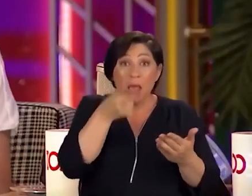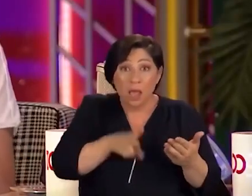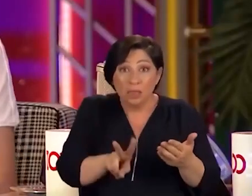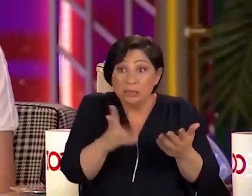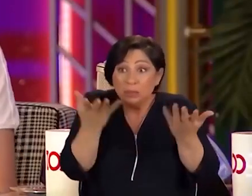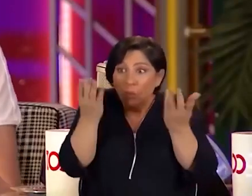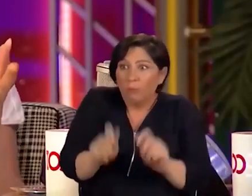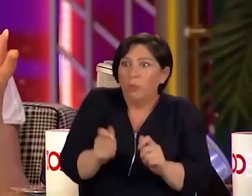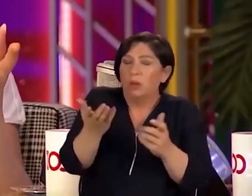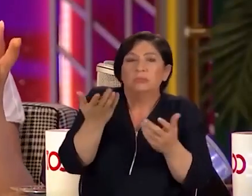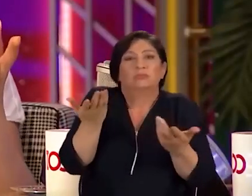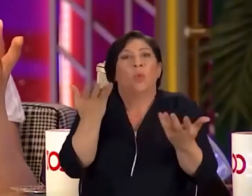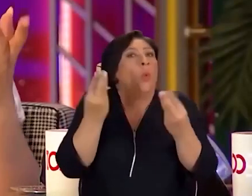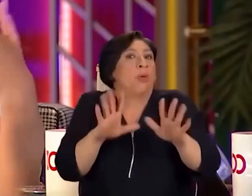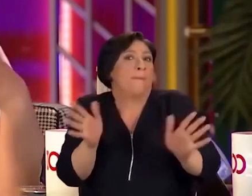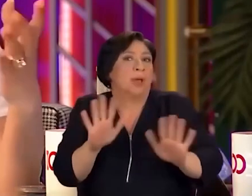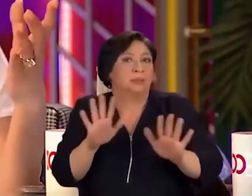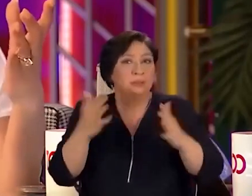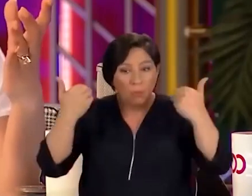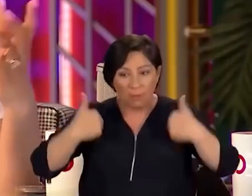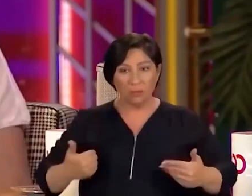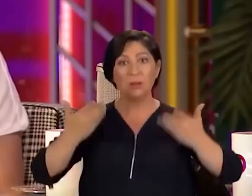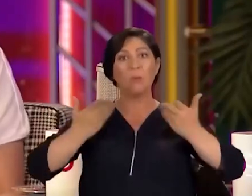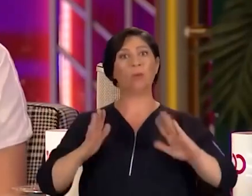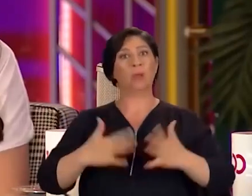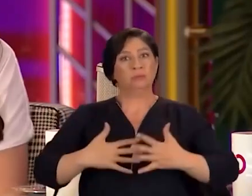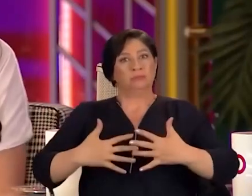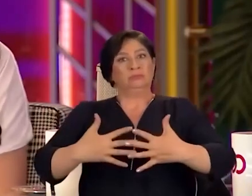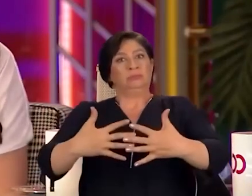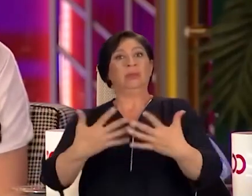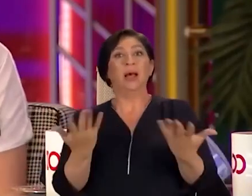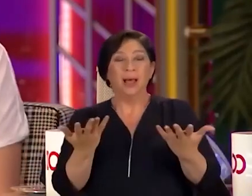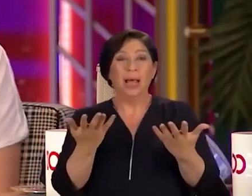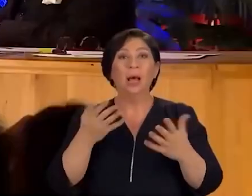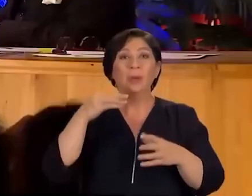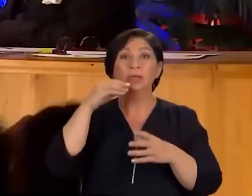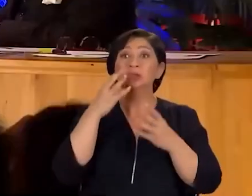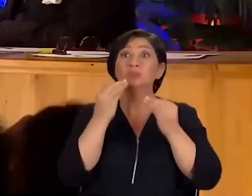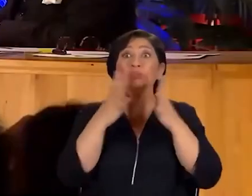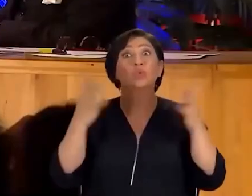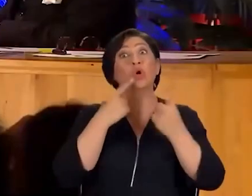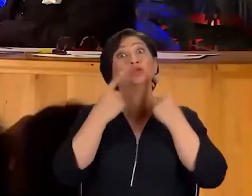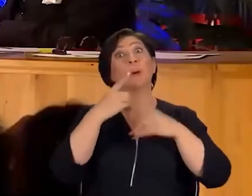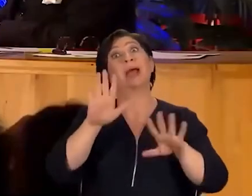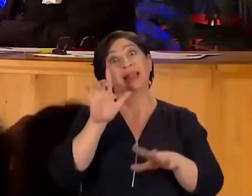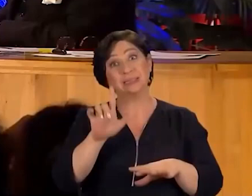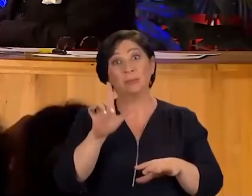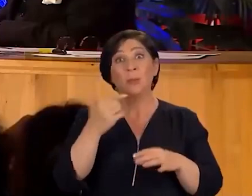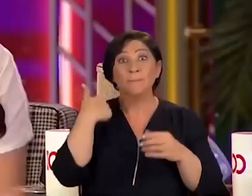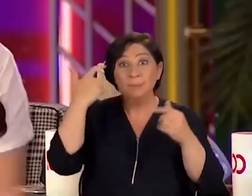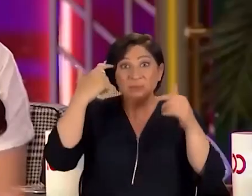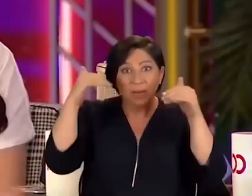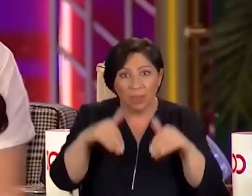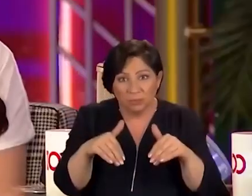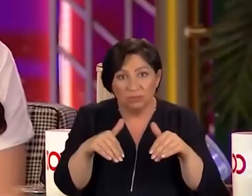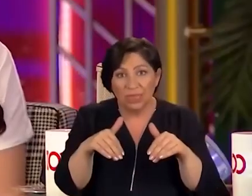nasıl taşıyorlar falan derdim. Olabilir mi böyle bir şey, bu bedene aykırı falan derdim. Ama hiç büyük konuşmamak lazımmış. Başıma da gelince